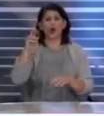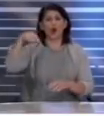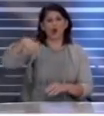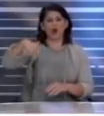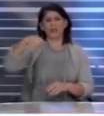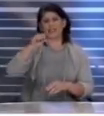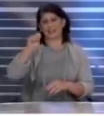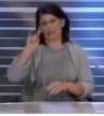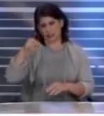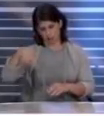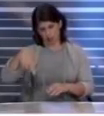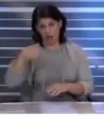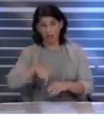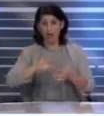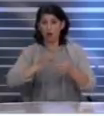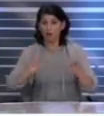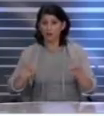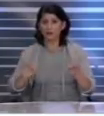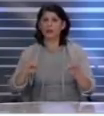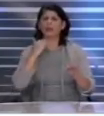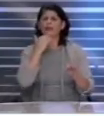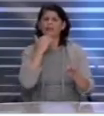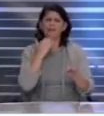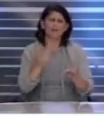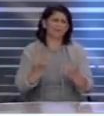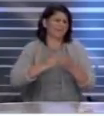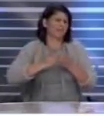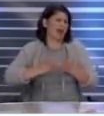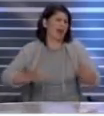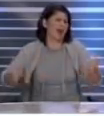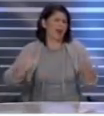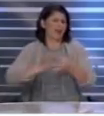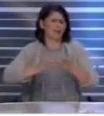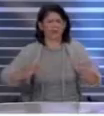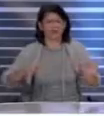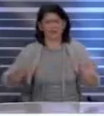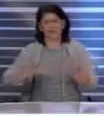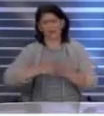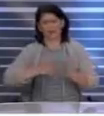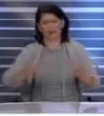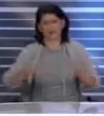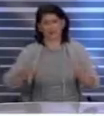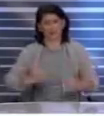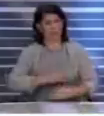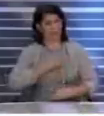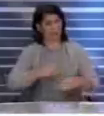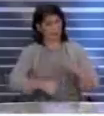η ιστορία που παράγεται δεν μπορεί να καταναλωθεί, τόσο πολύ μεγάλη και πολύ είναι. Κύριε Πρόεδρε, γνώρισε την Ελλάδα